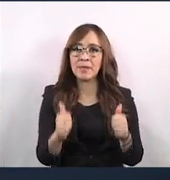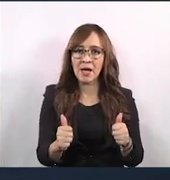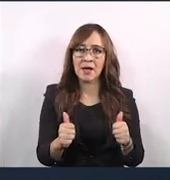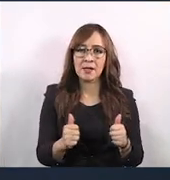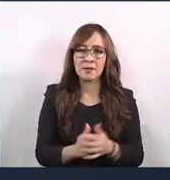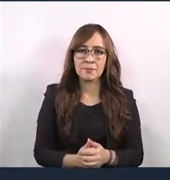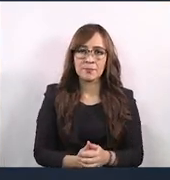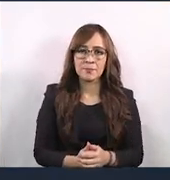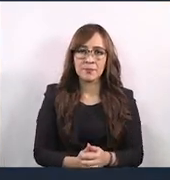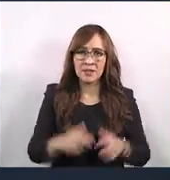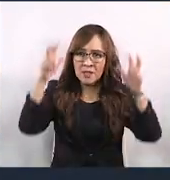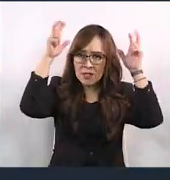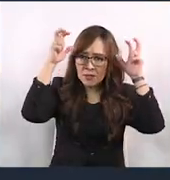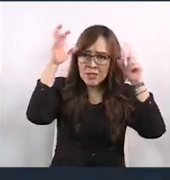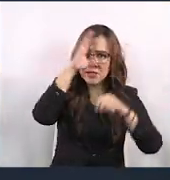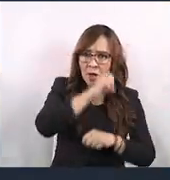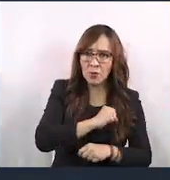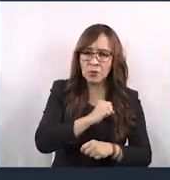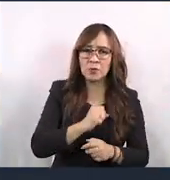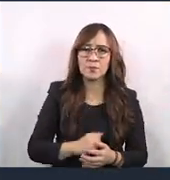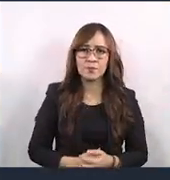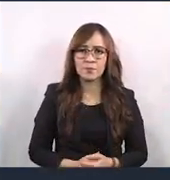Hai dan karena iblis tahu persis